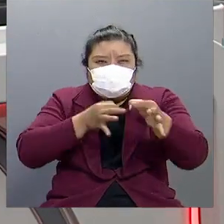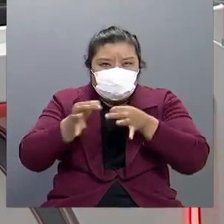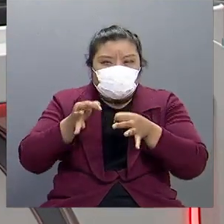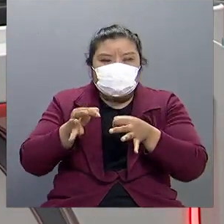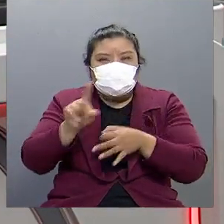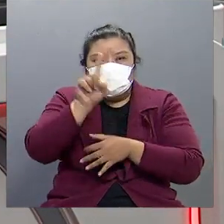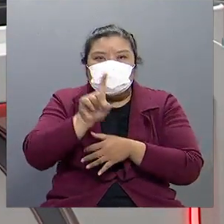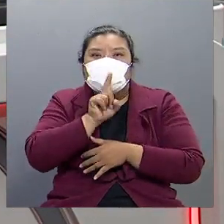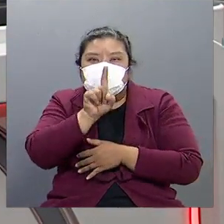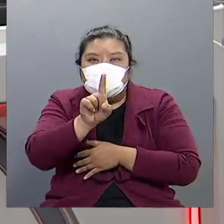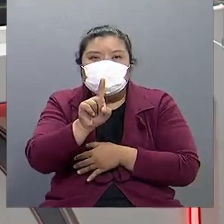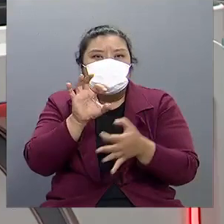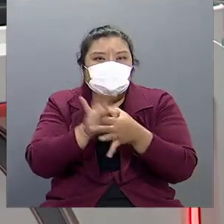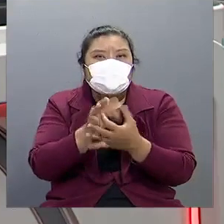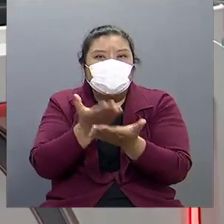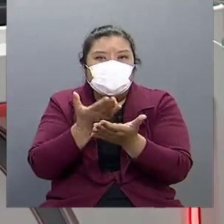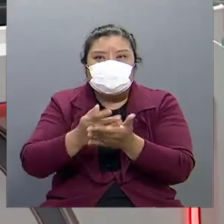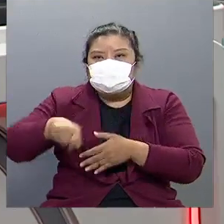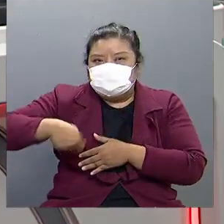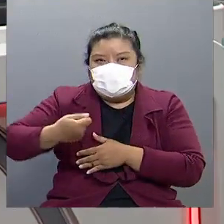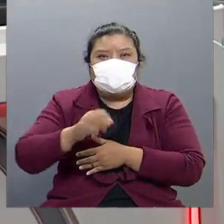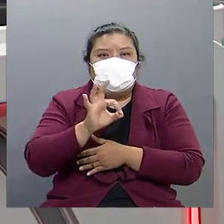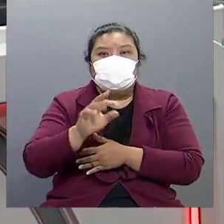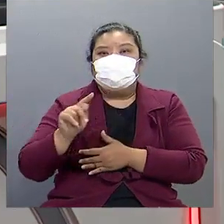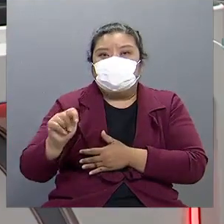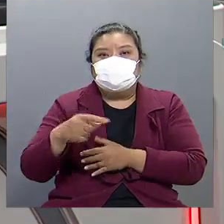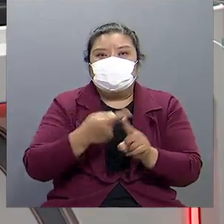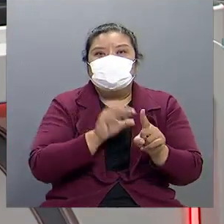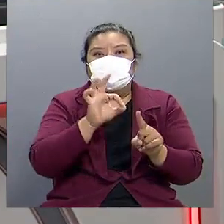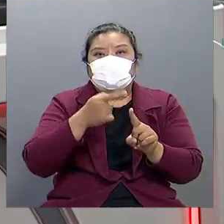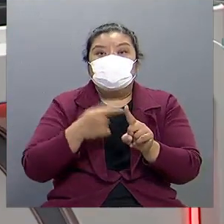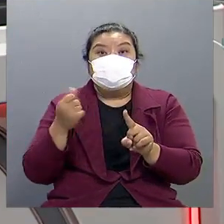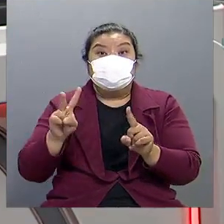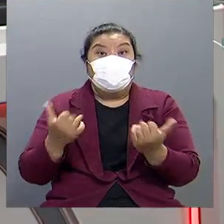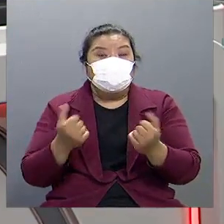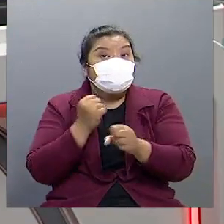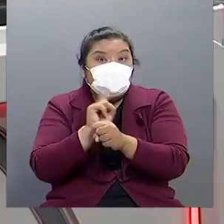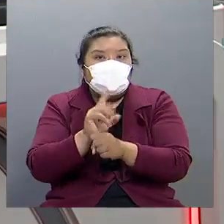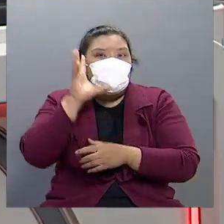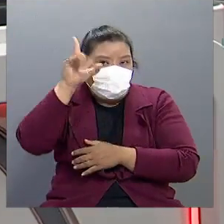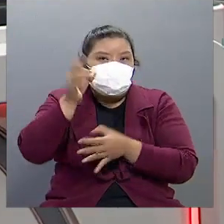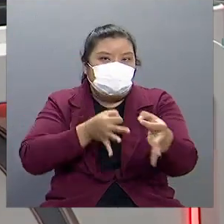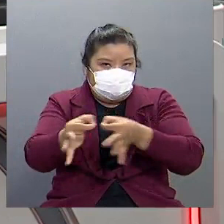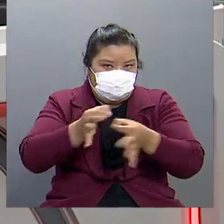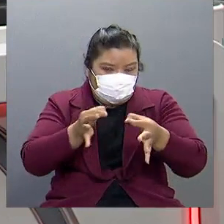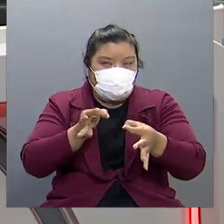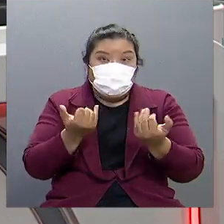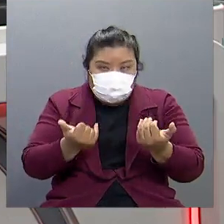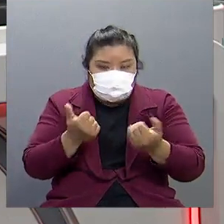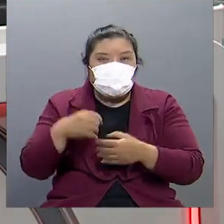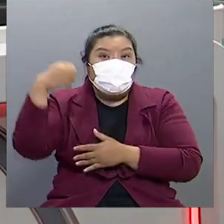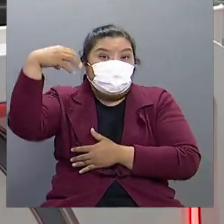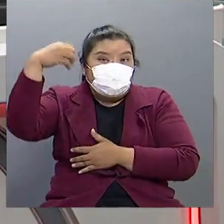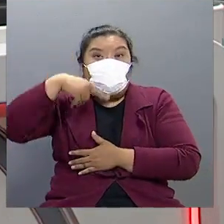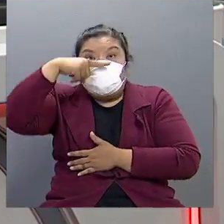ผันแปรหรือค่า FT รอบเดือนกันยายนถึงธันวาคมในวันพรุ่งนี้ค่ะหลังจากที่กกพ.มีมติที่จะขึ้นค่าไฟฟ้